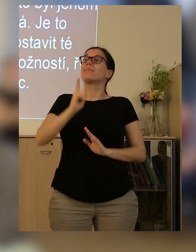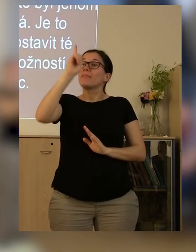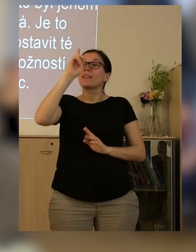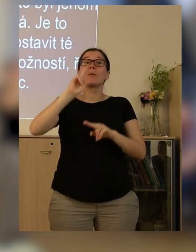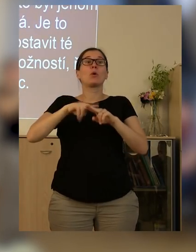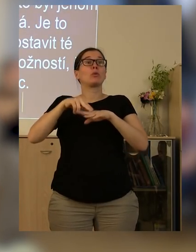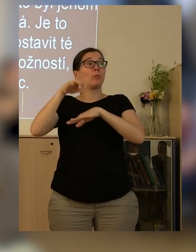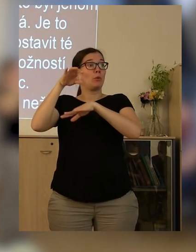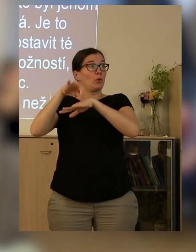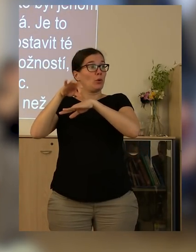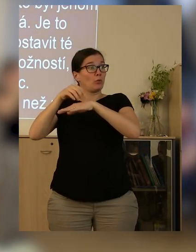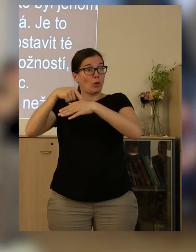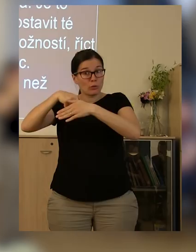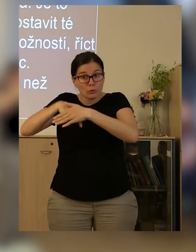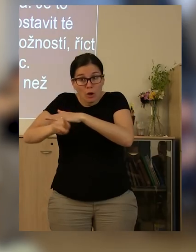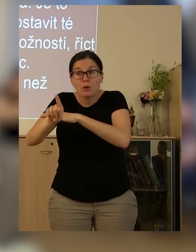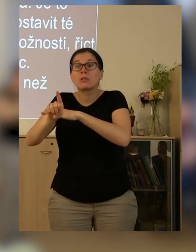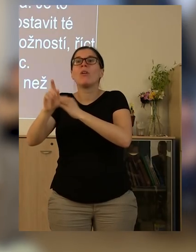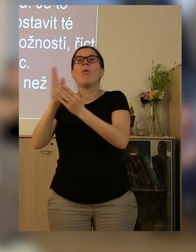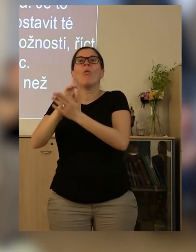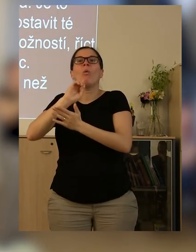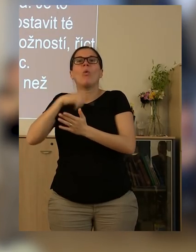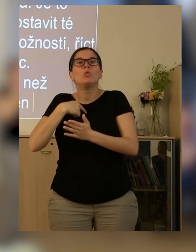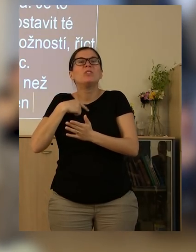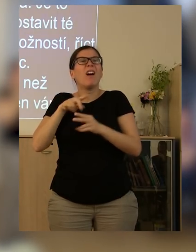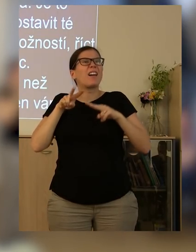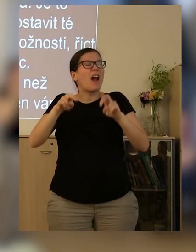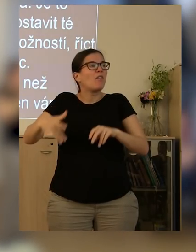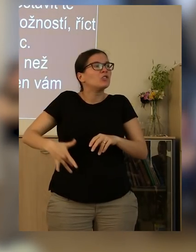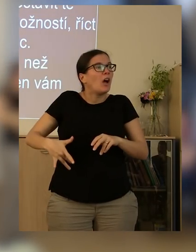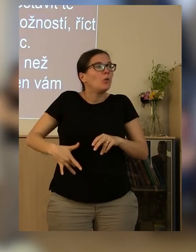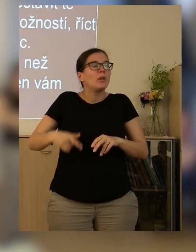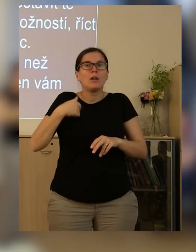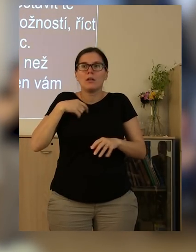přijedete k doktorovi a ten vám řekne, že máte rakovinu žaludku, že jo?